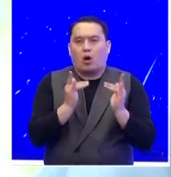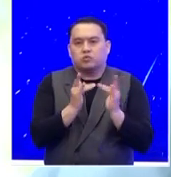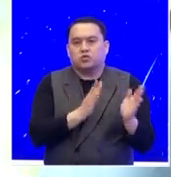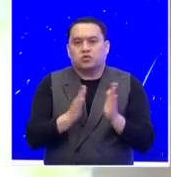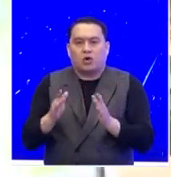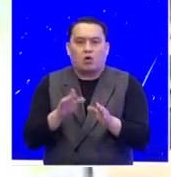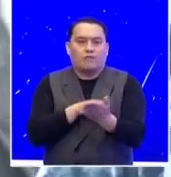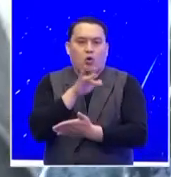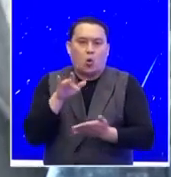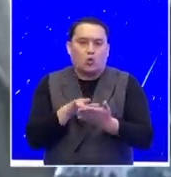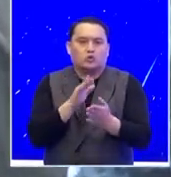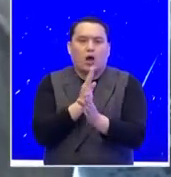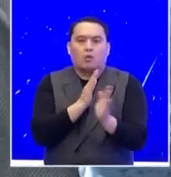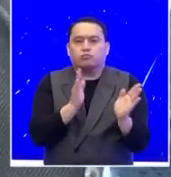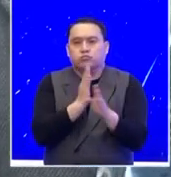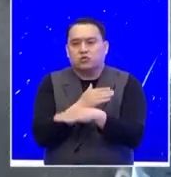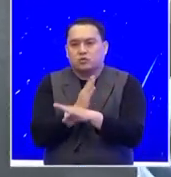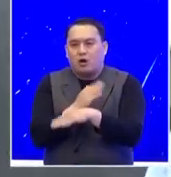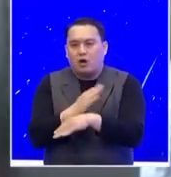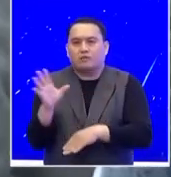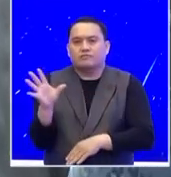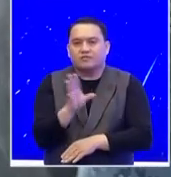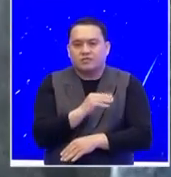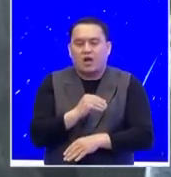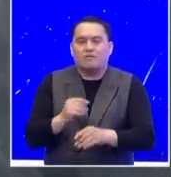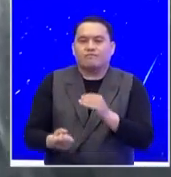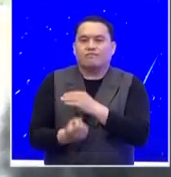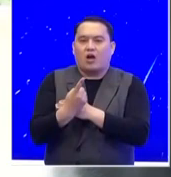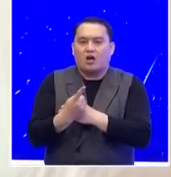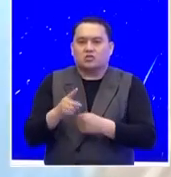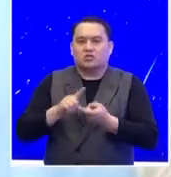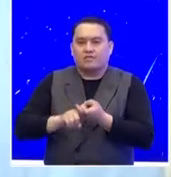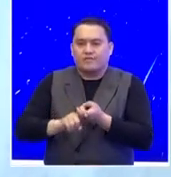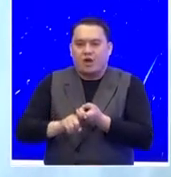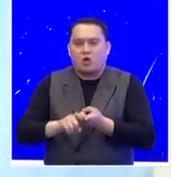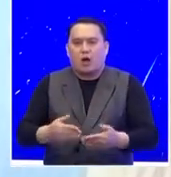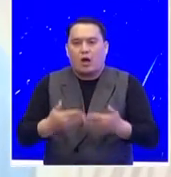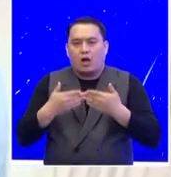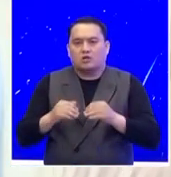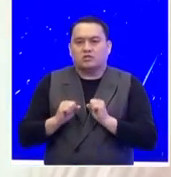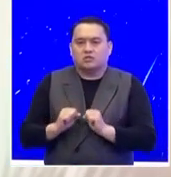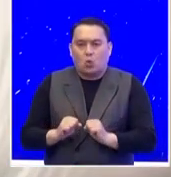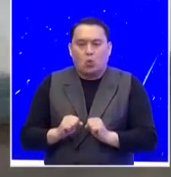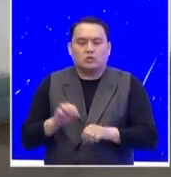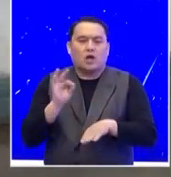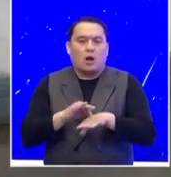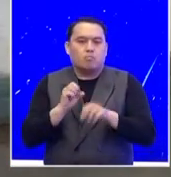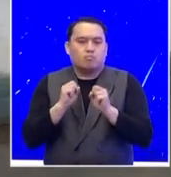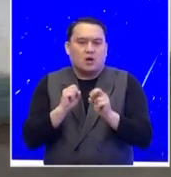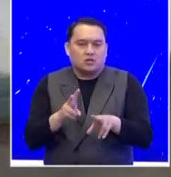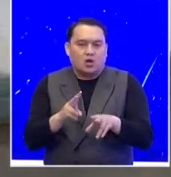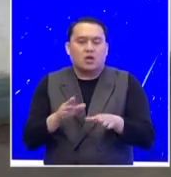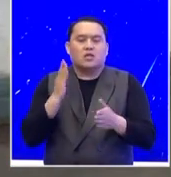города Капшагай. И хотя предприняты все меры по недопущению возникновения заражения COVID-19, на случай обнаружения симптомов опасного